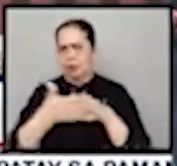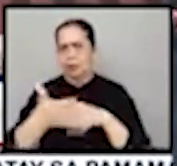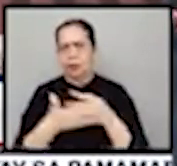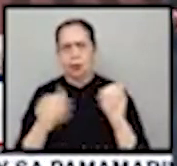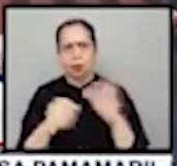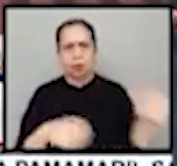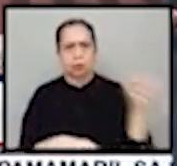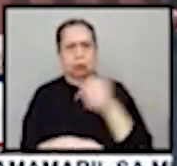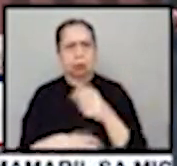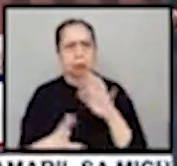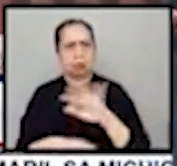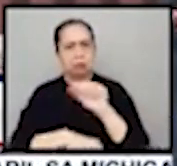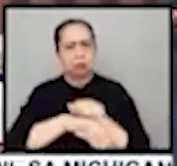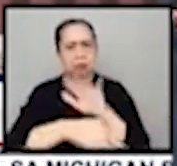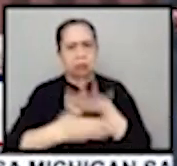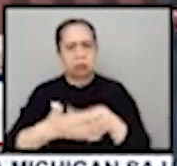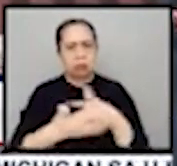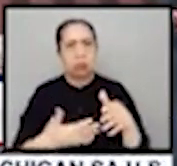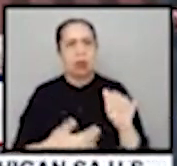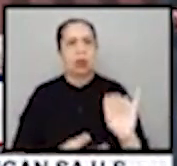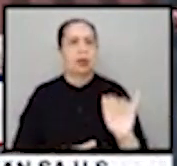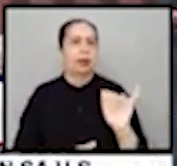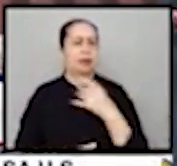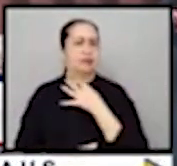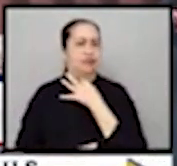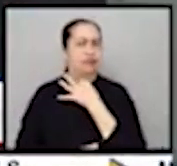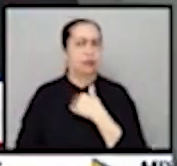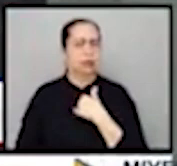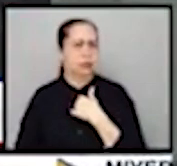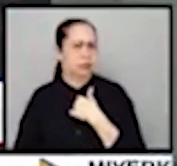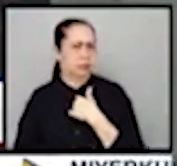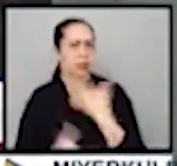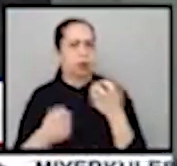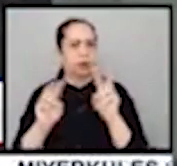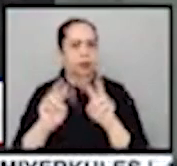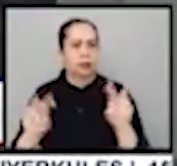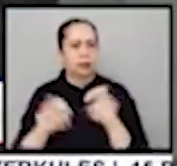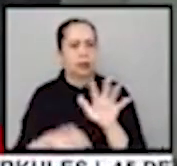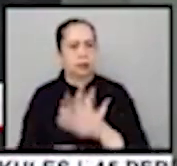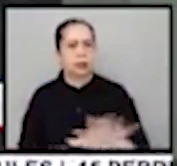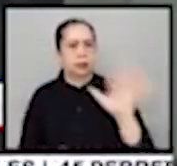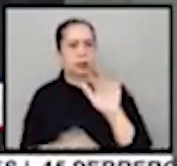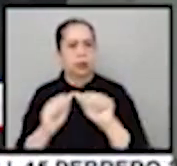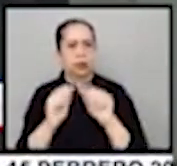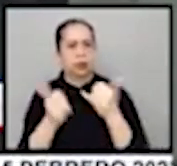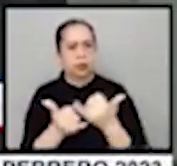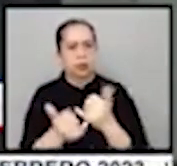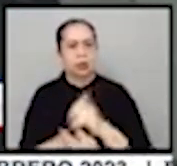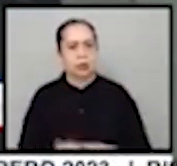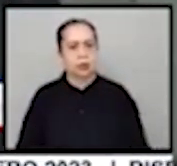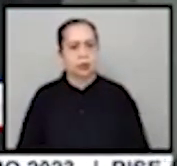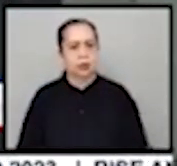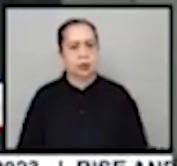appointment. So with that, naging curious na kami na to investigate. Among the agencies na kung saan